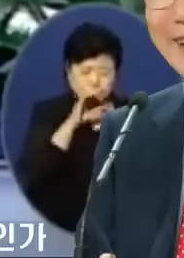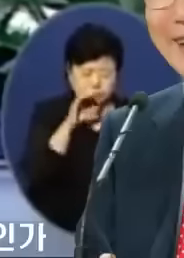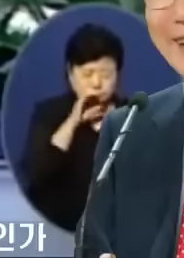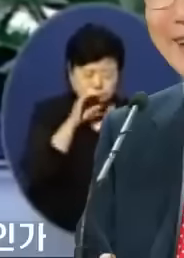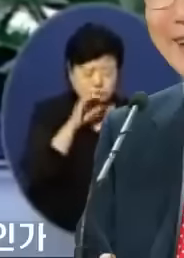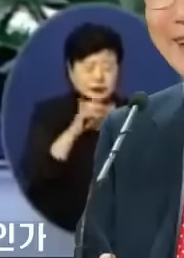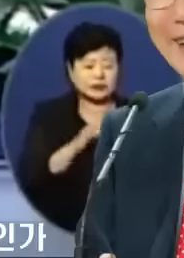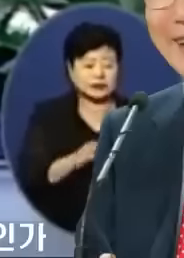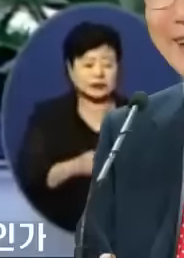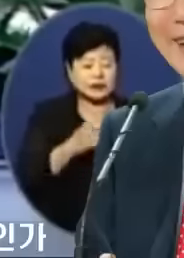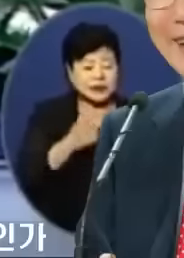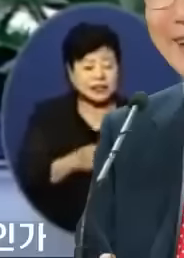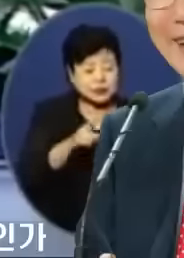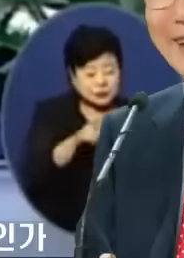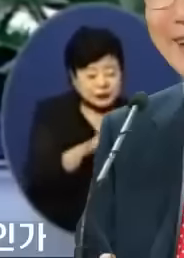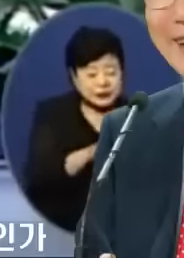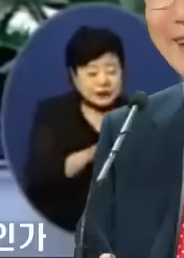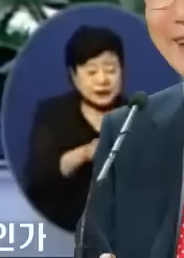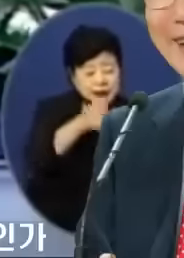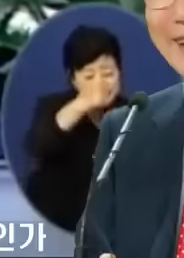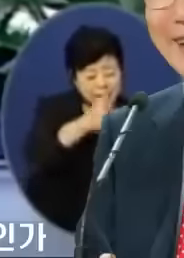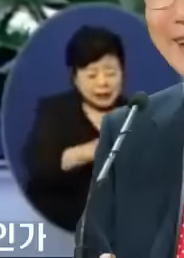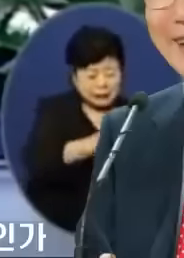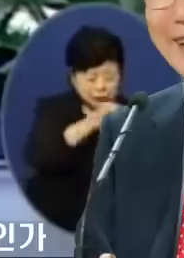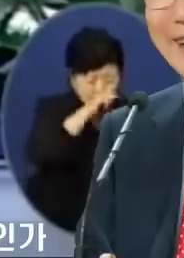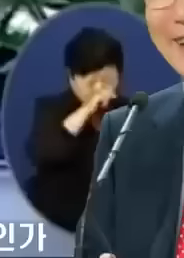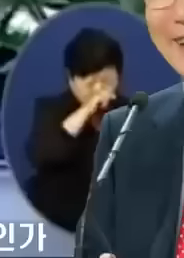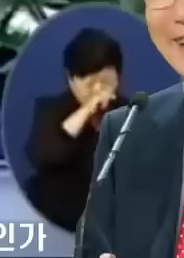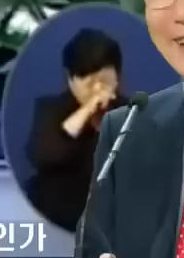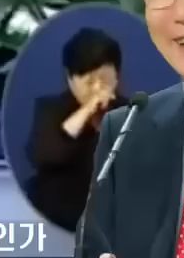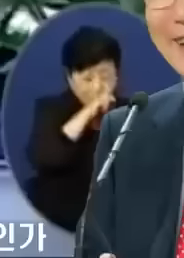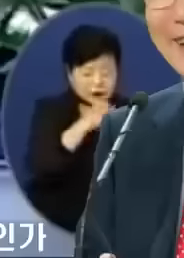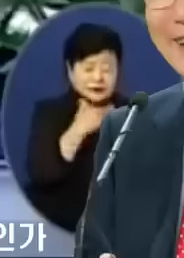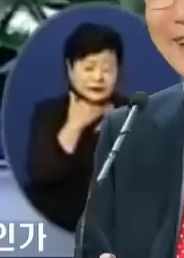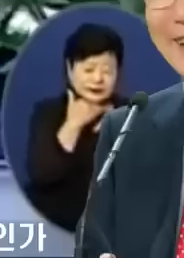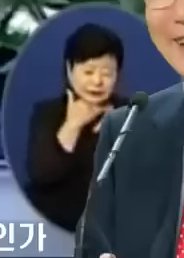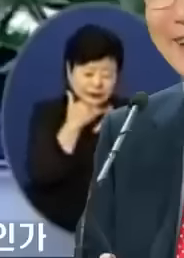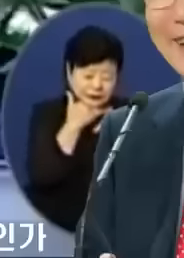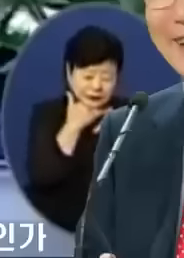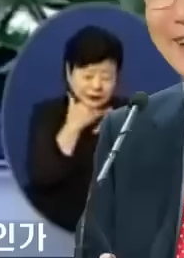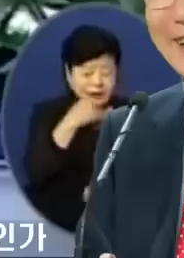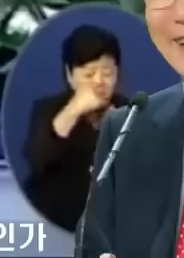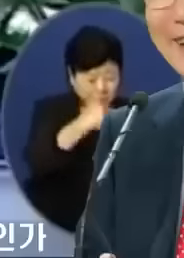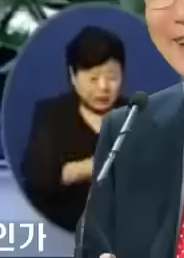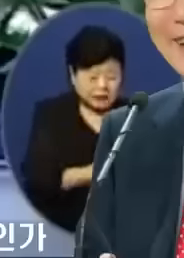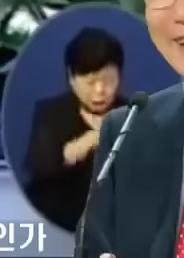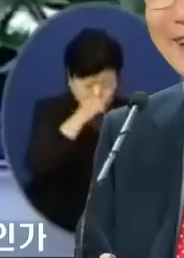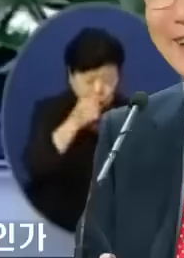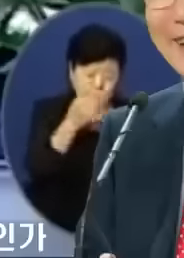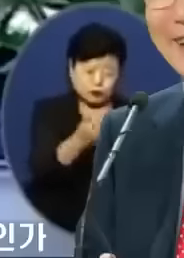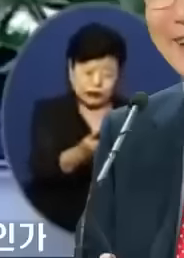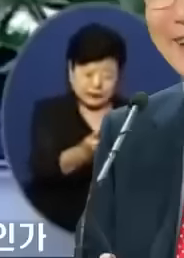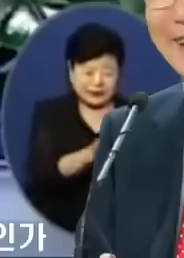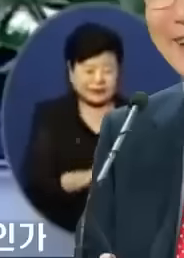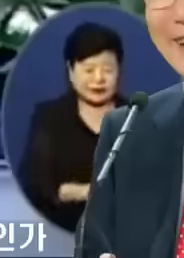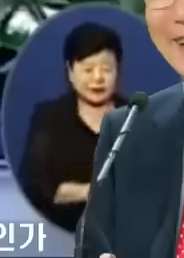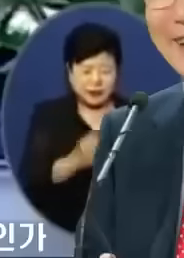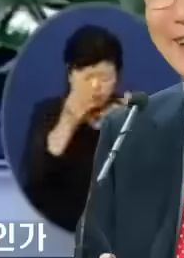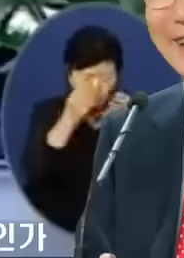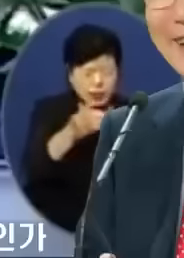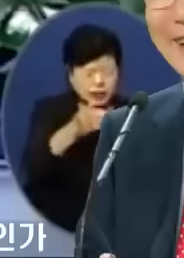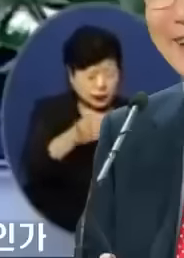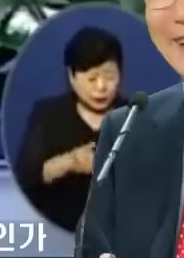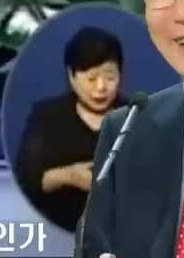하지만은 예수 믿는 사람의 제일 좋은 일은 좀 더 기다려서 끝에 주신다는 것입니다.